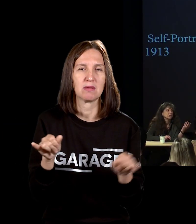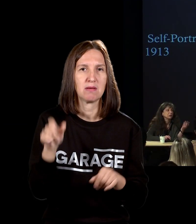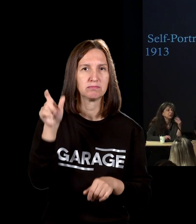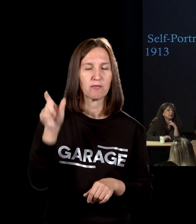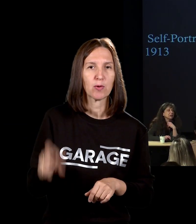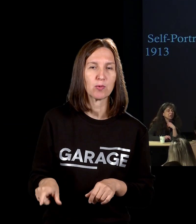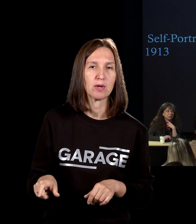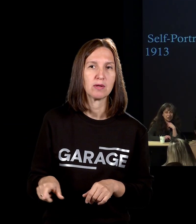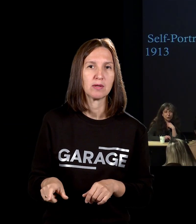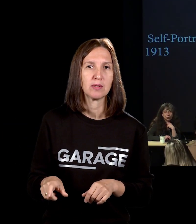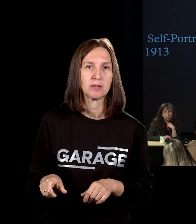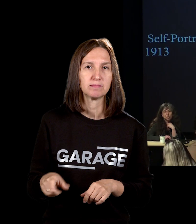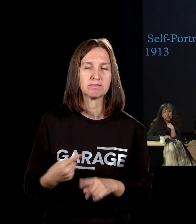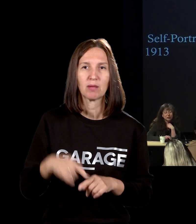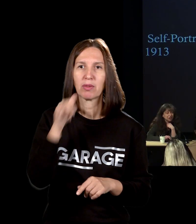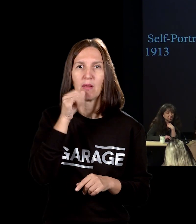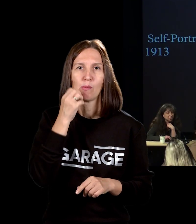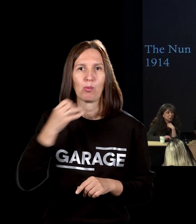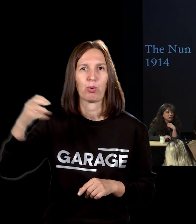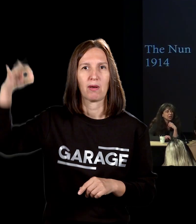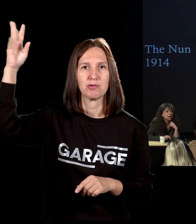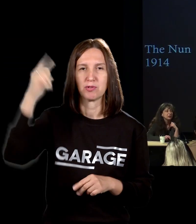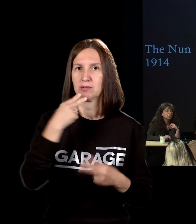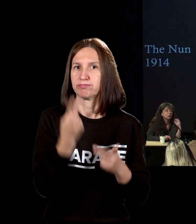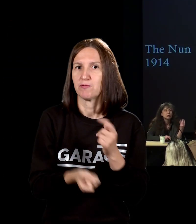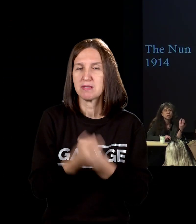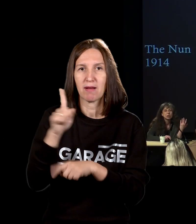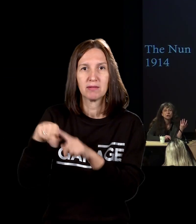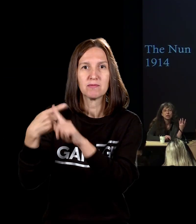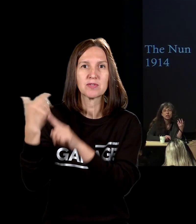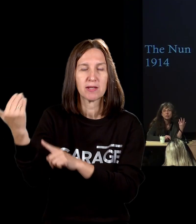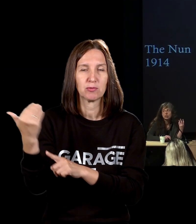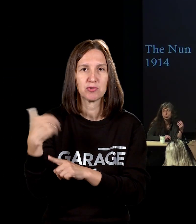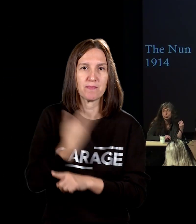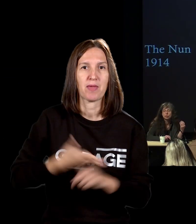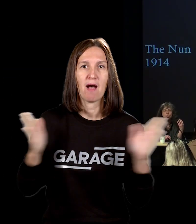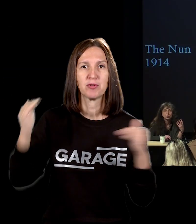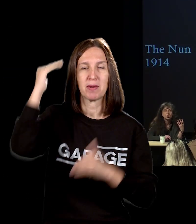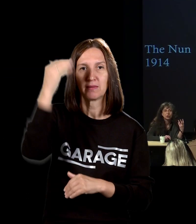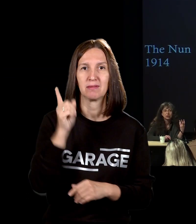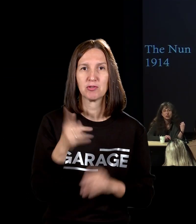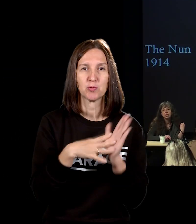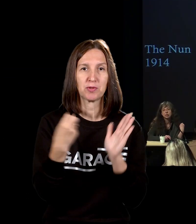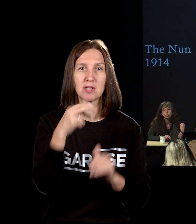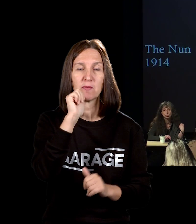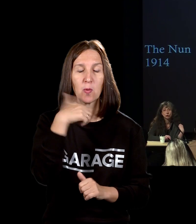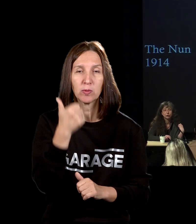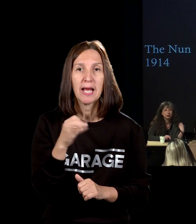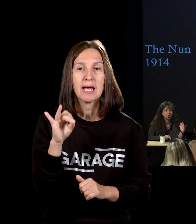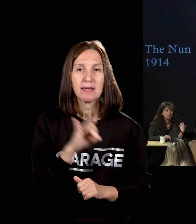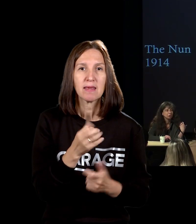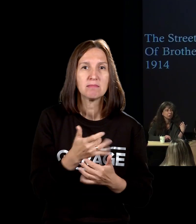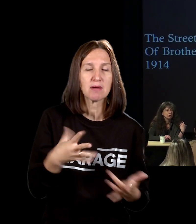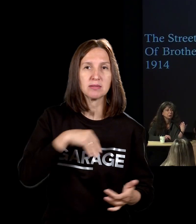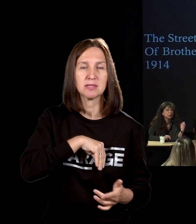курильщика, да, который возникает в следующем автопортрете 2013 года, и что такое различные ролевые, как бы что такое различные стили